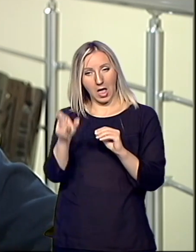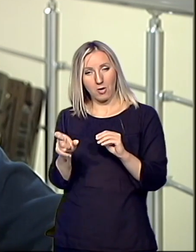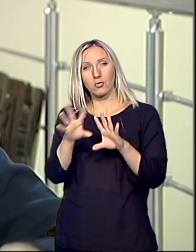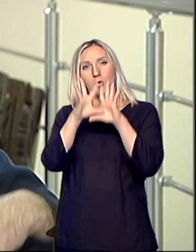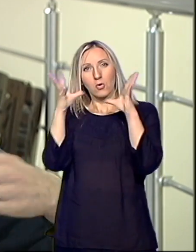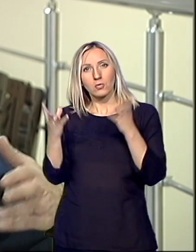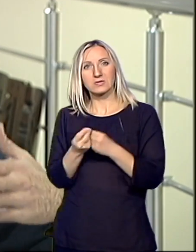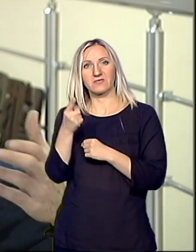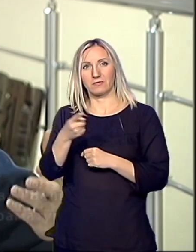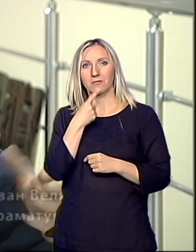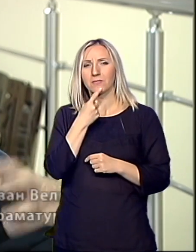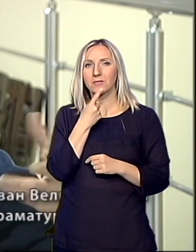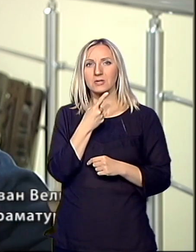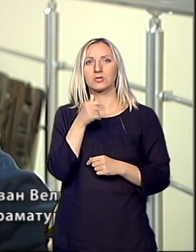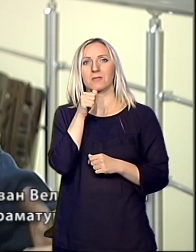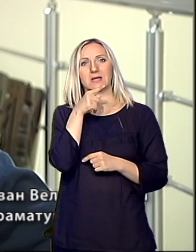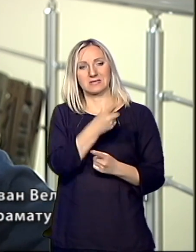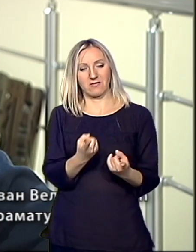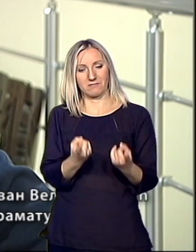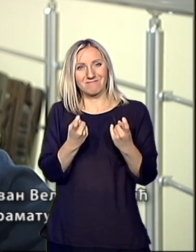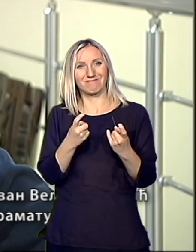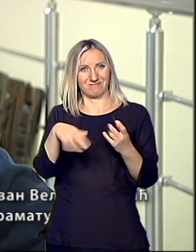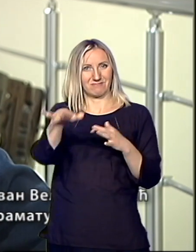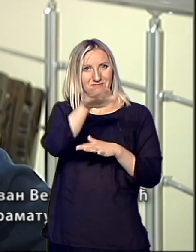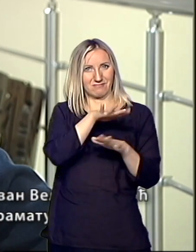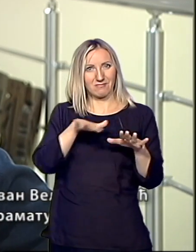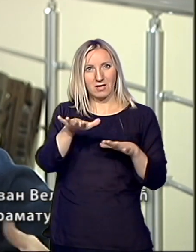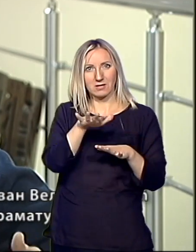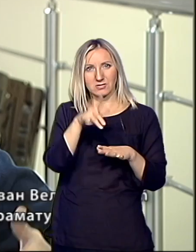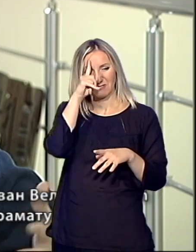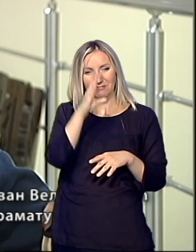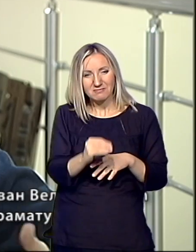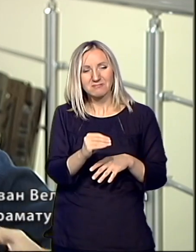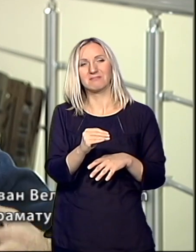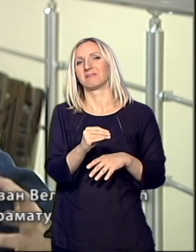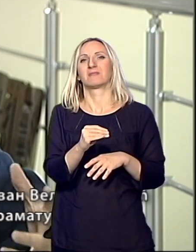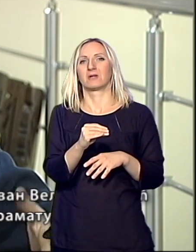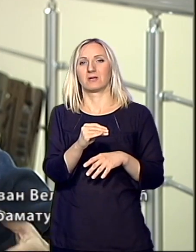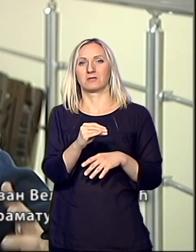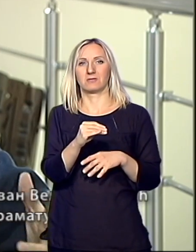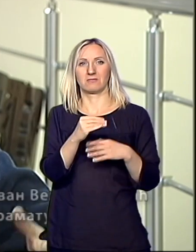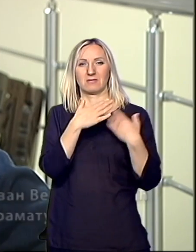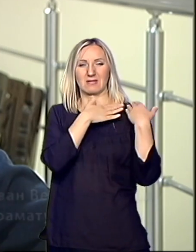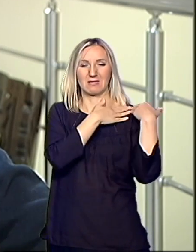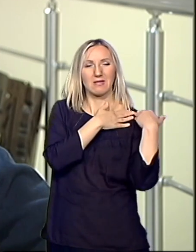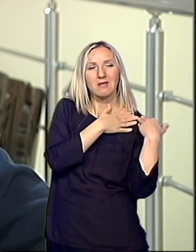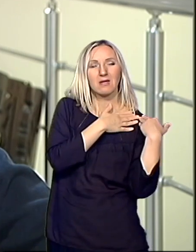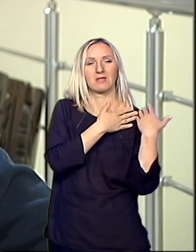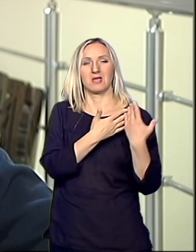epizodama i sa ovim palanačkim pristupom moronstvu, imbecilnosti, težini,